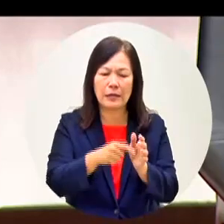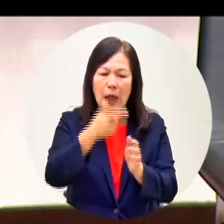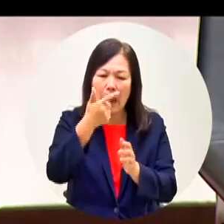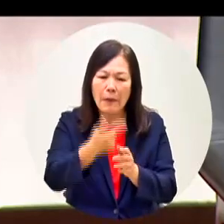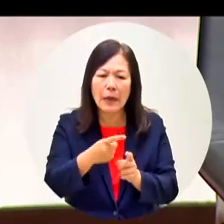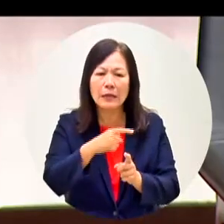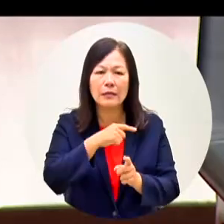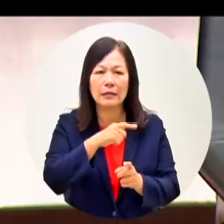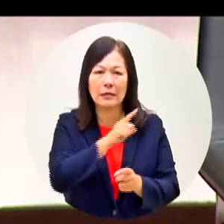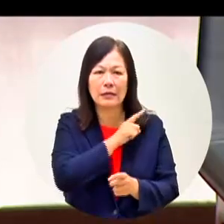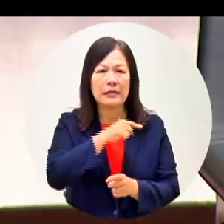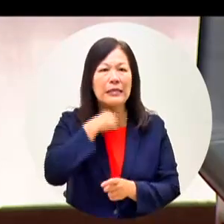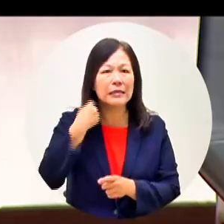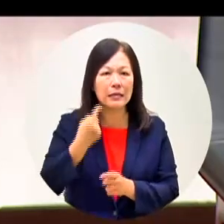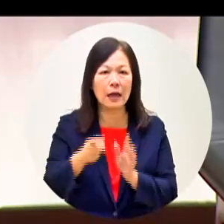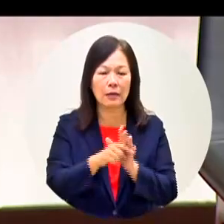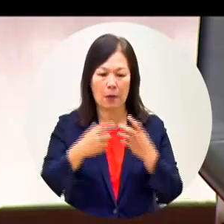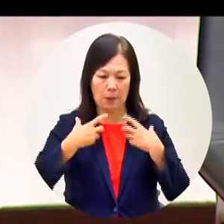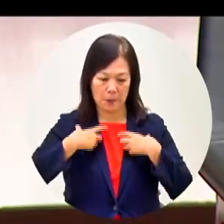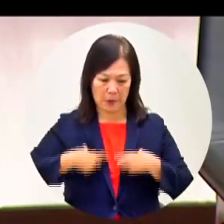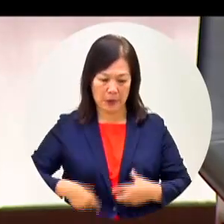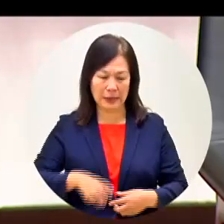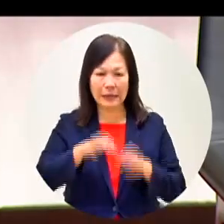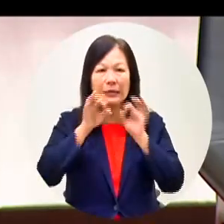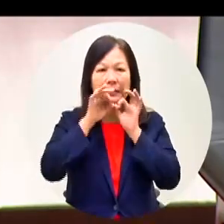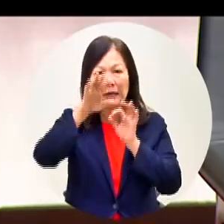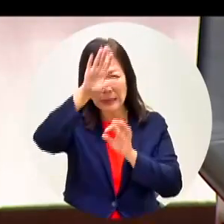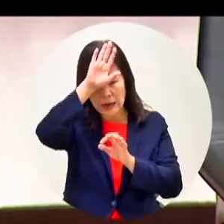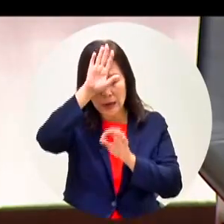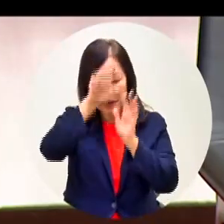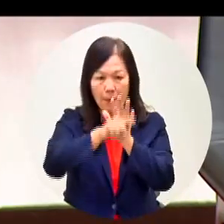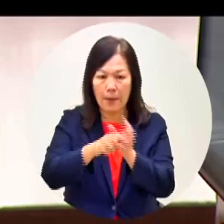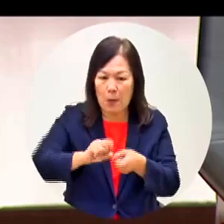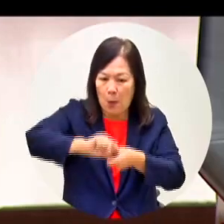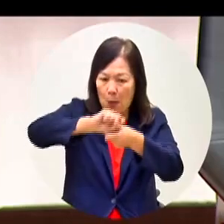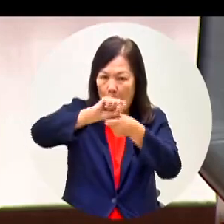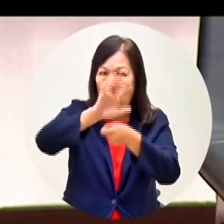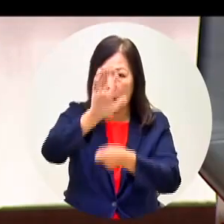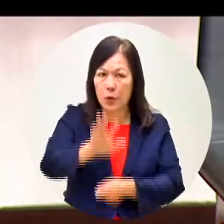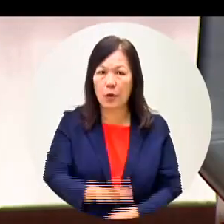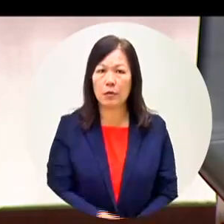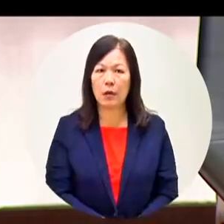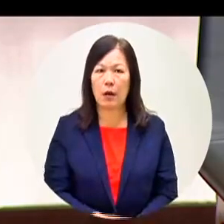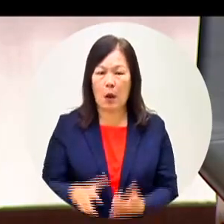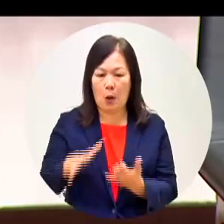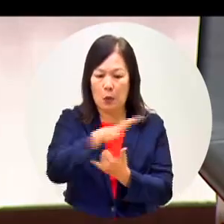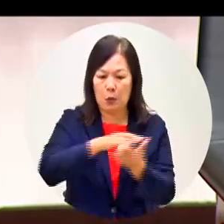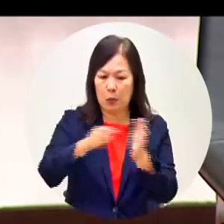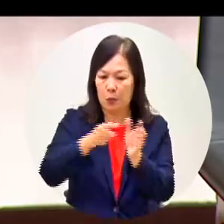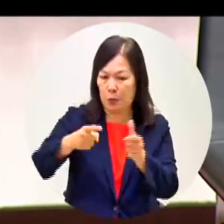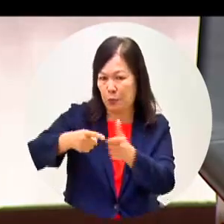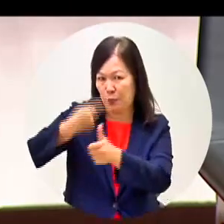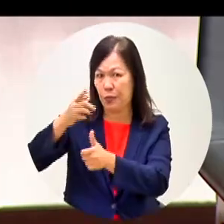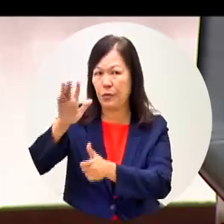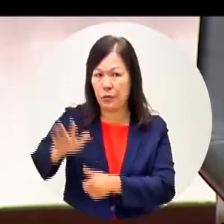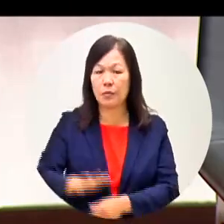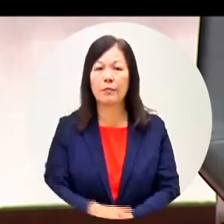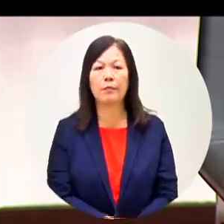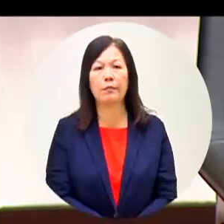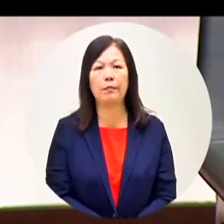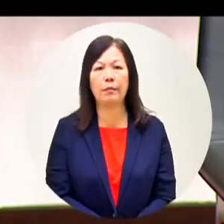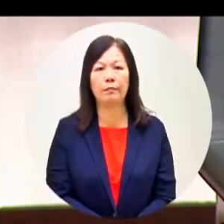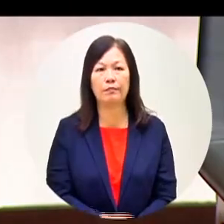癌已经节节上升，几乎是全国最高了。 但是高雄市民不知道这个严重